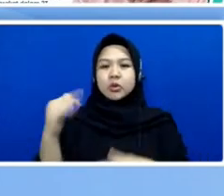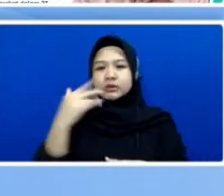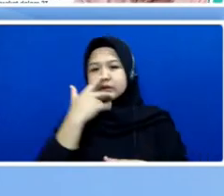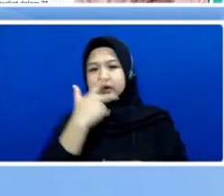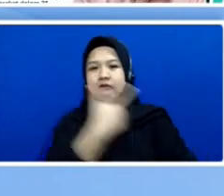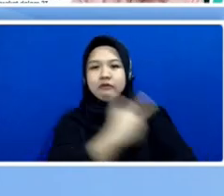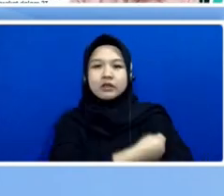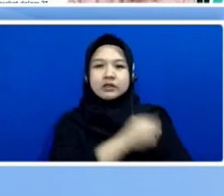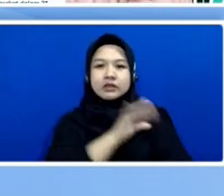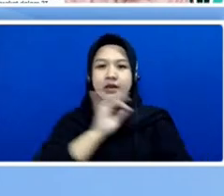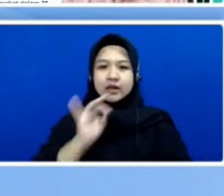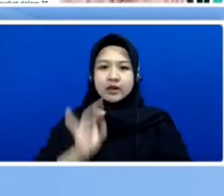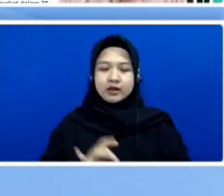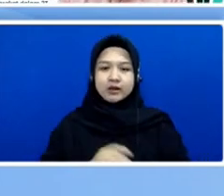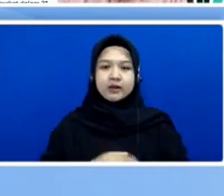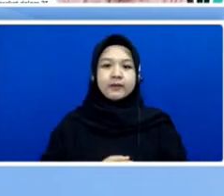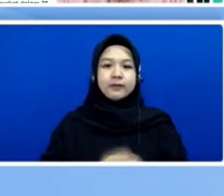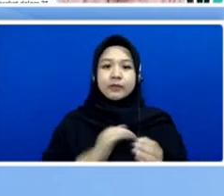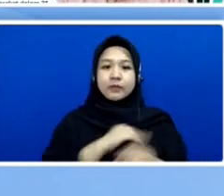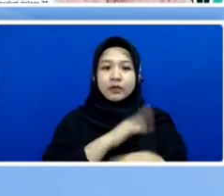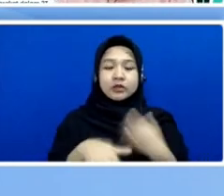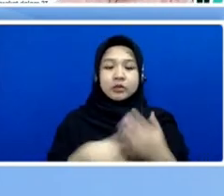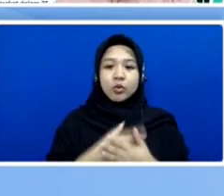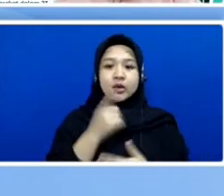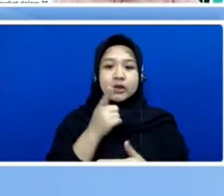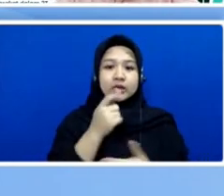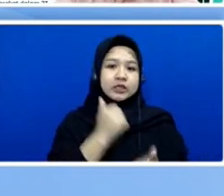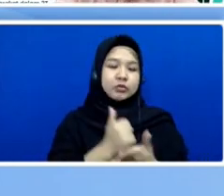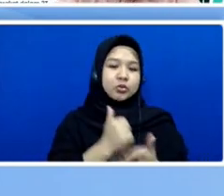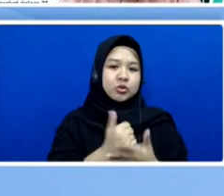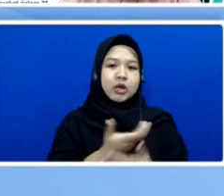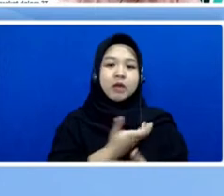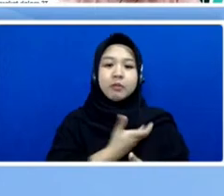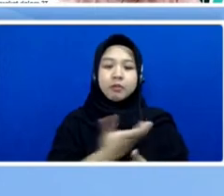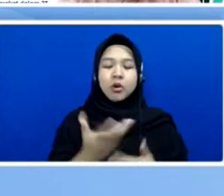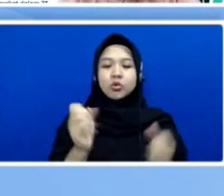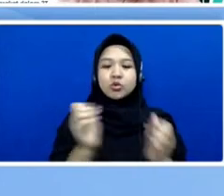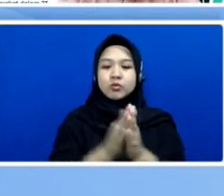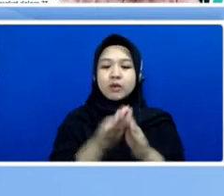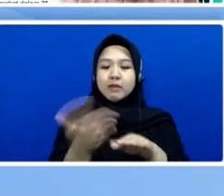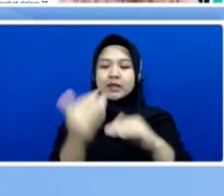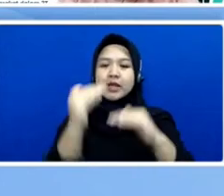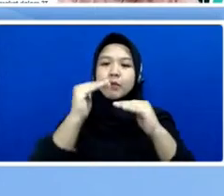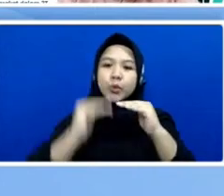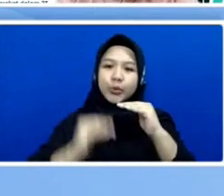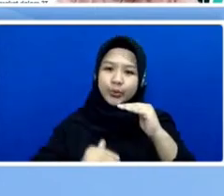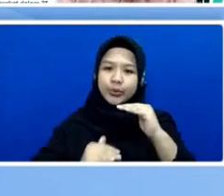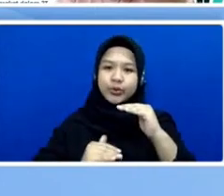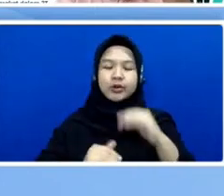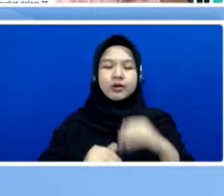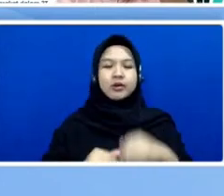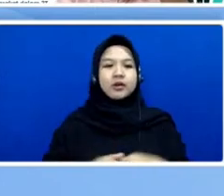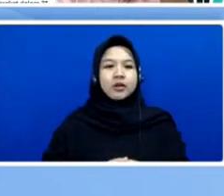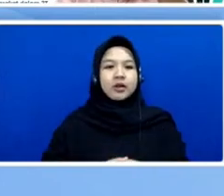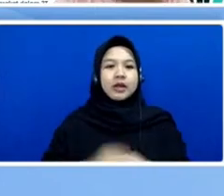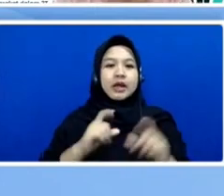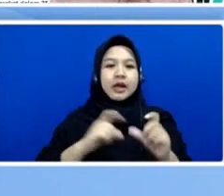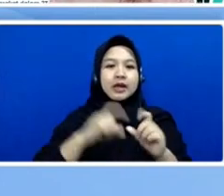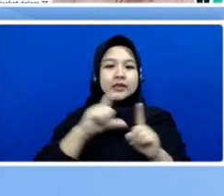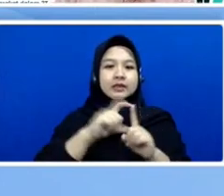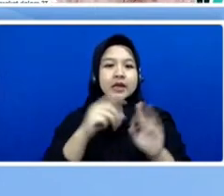lain-lain. Nah, semuanya ini sebetulnya ini ingin menurunkan angka kematian. Jadi ada satu kata di sini, SBM